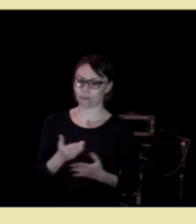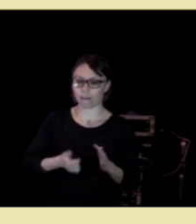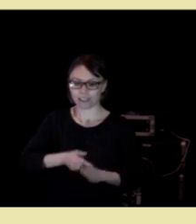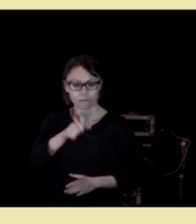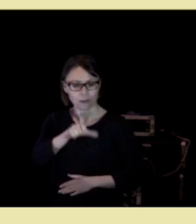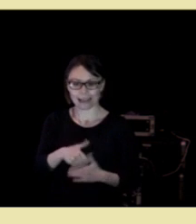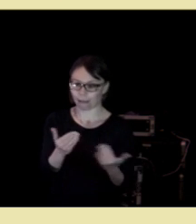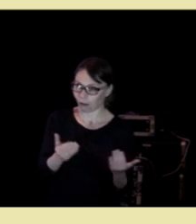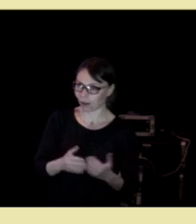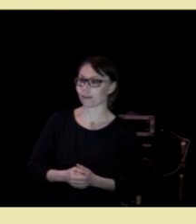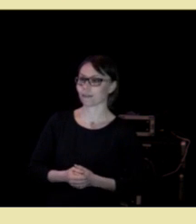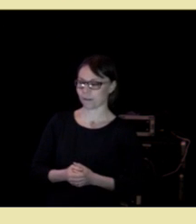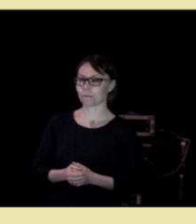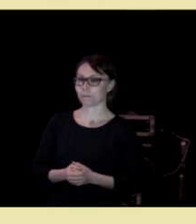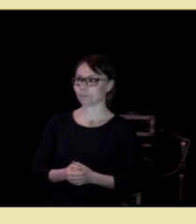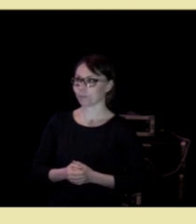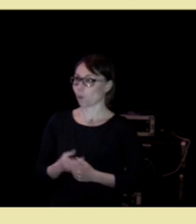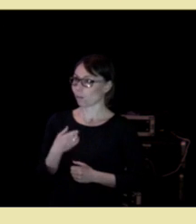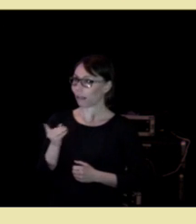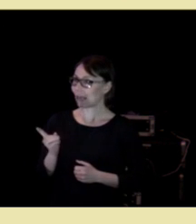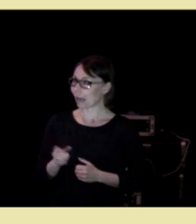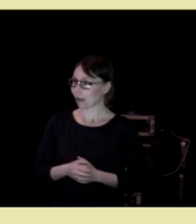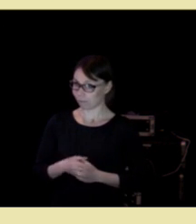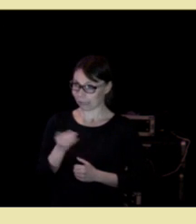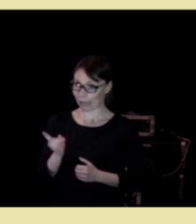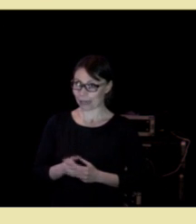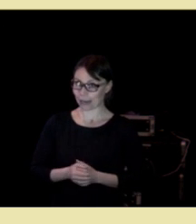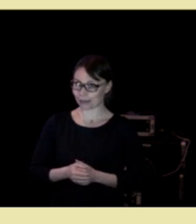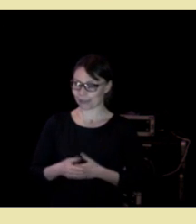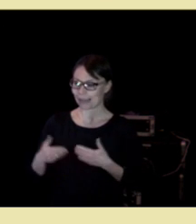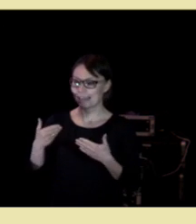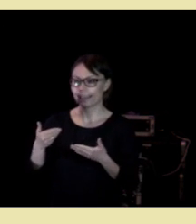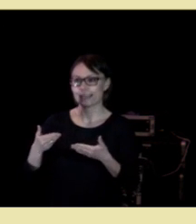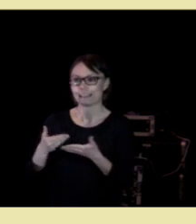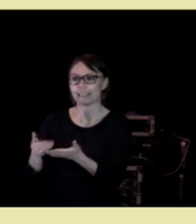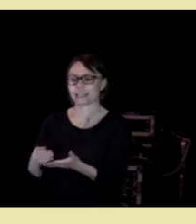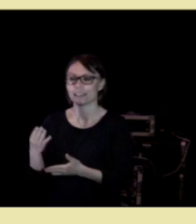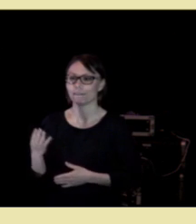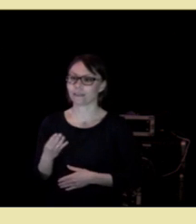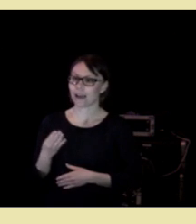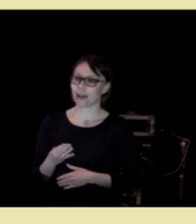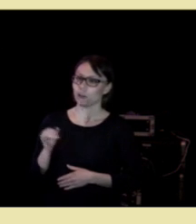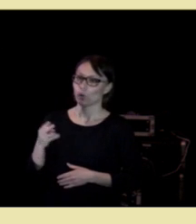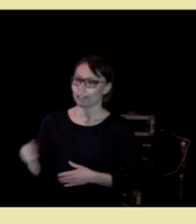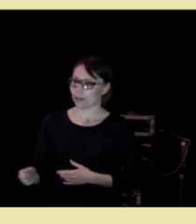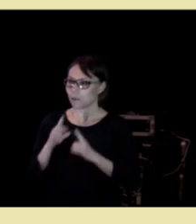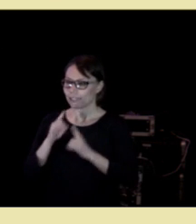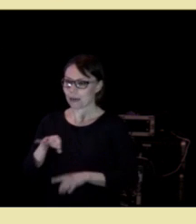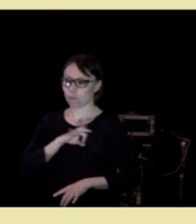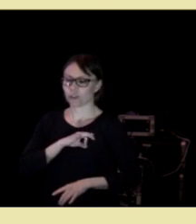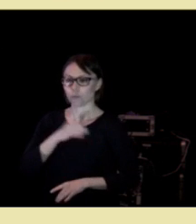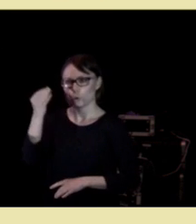dag. Og dere inviteres 4. juni til å bestille bøttens hos